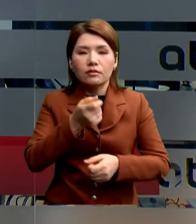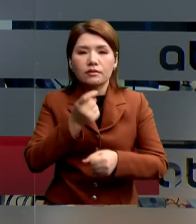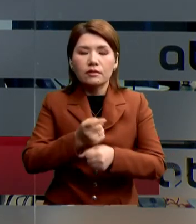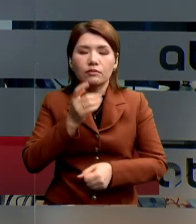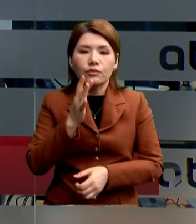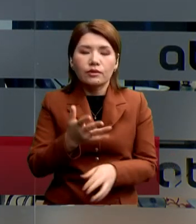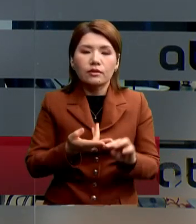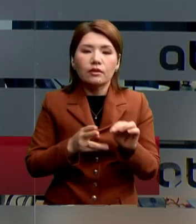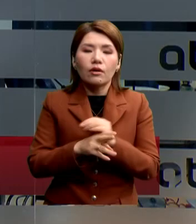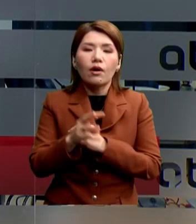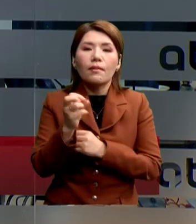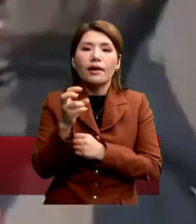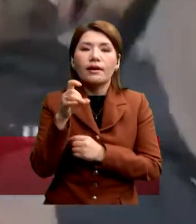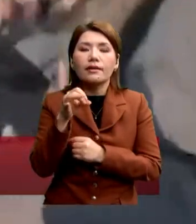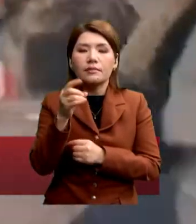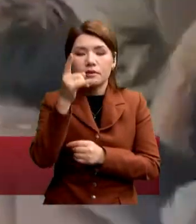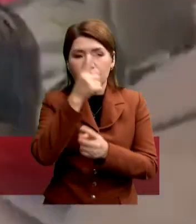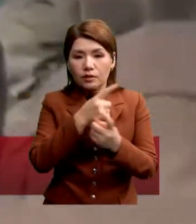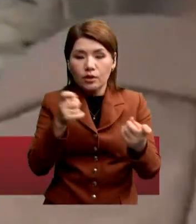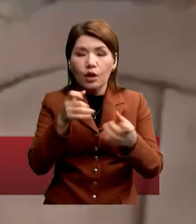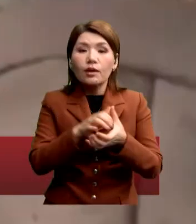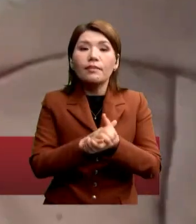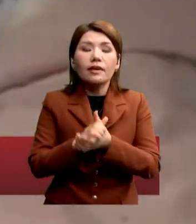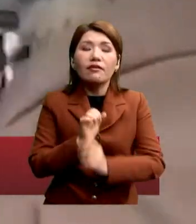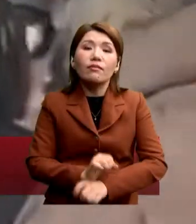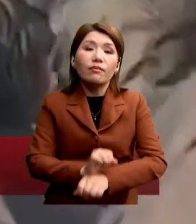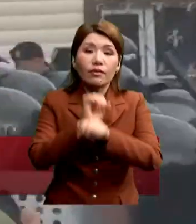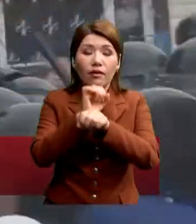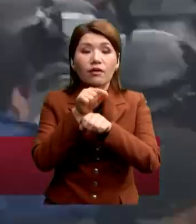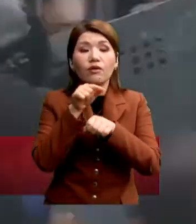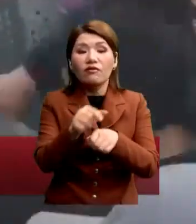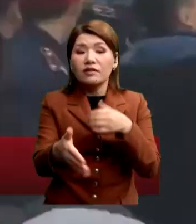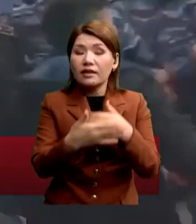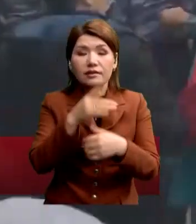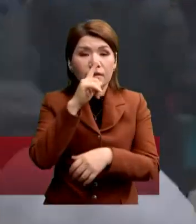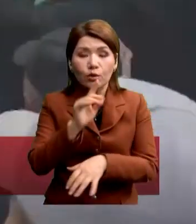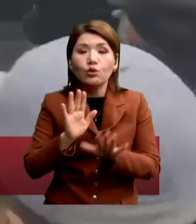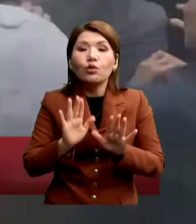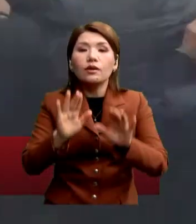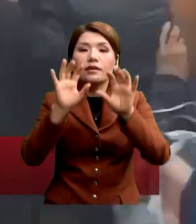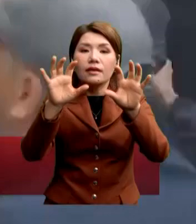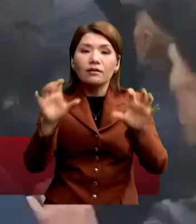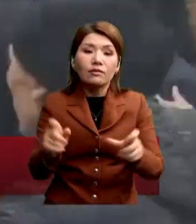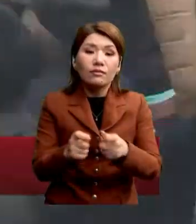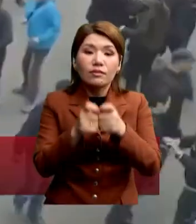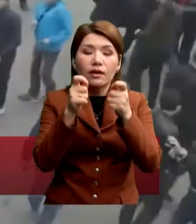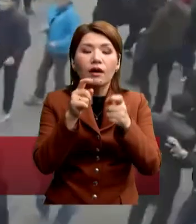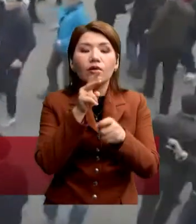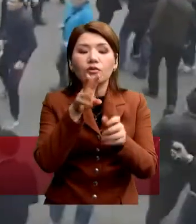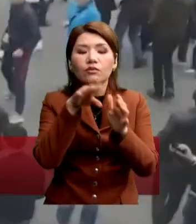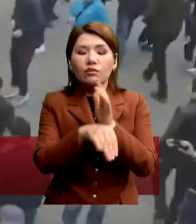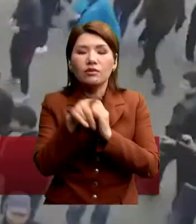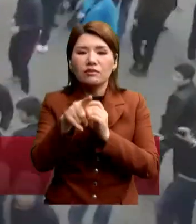Ахметжанов таныстырды. Айтуынша, бейбіт шеруге шыққандарға шара қолданылмайды. Жаңа заң тек бұзақылыққа бастап,